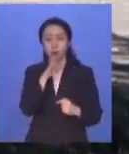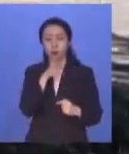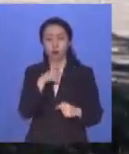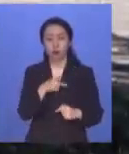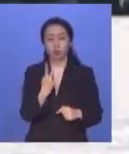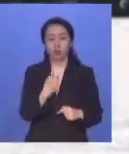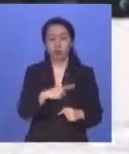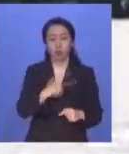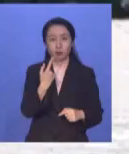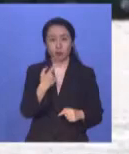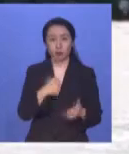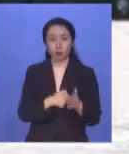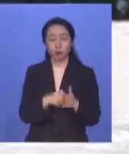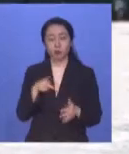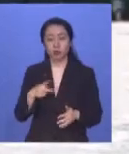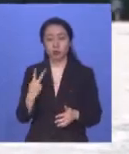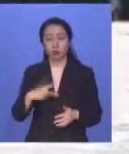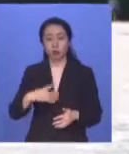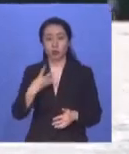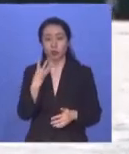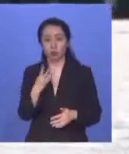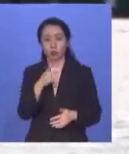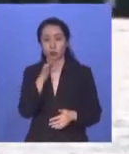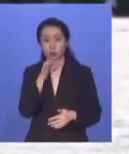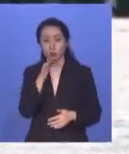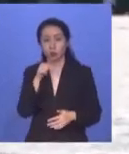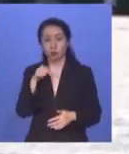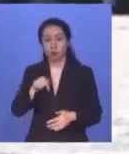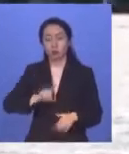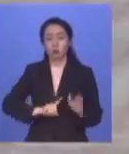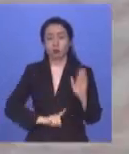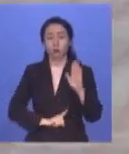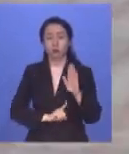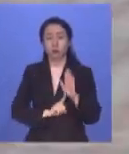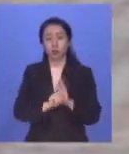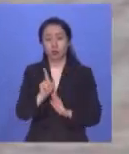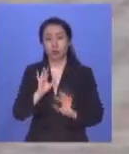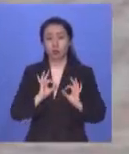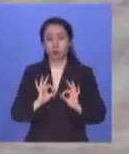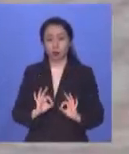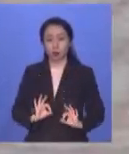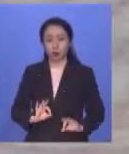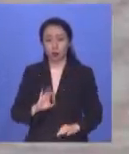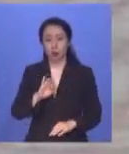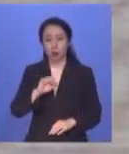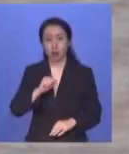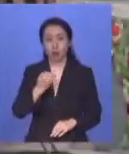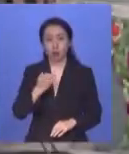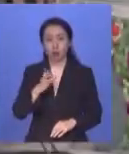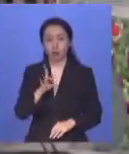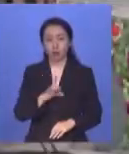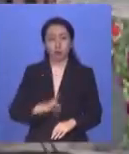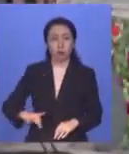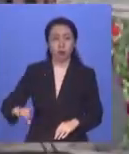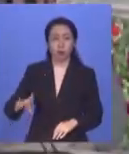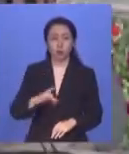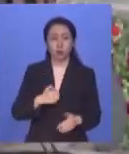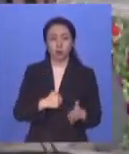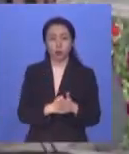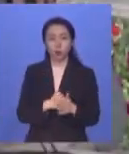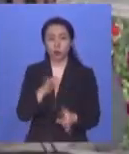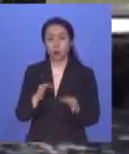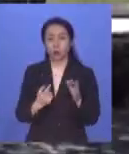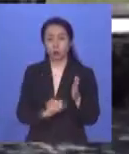в период с 2021 по 2024 годы. Кроме того, начатое прокуратурой Эртауского района